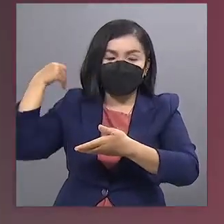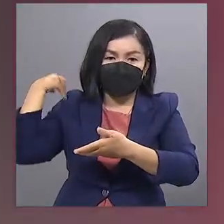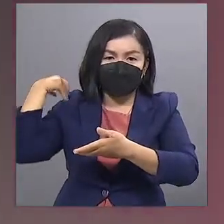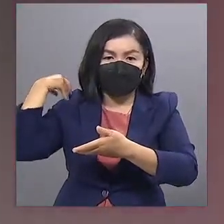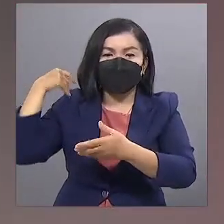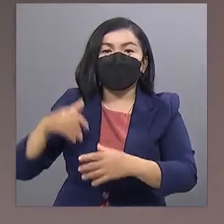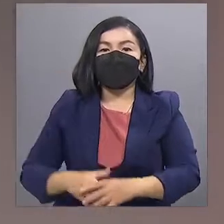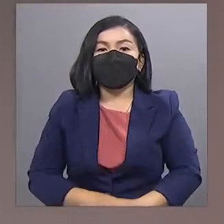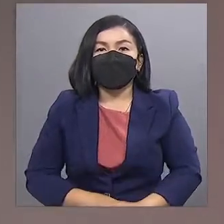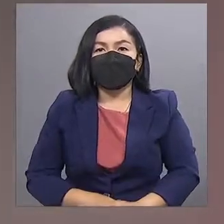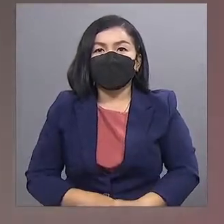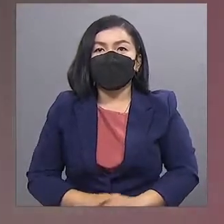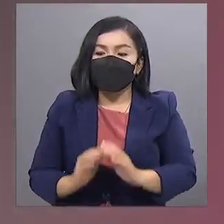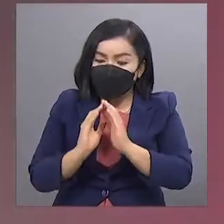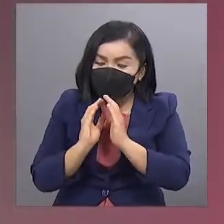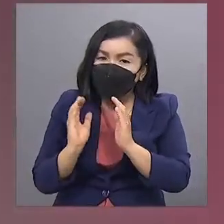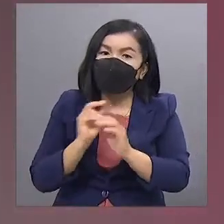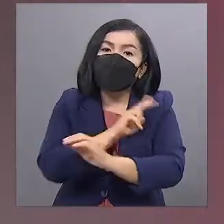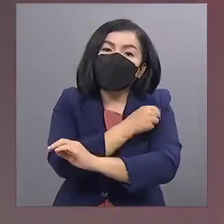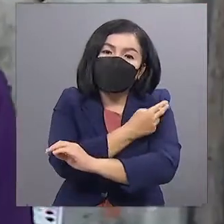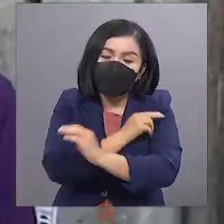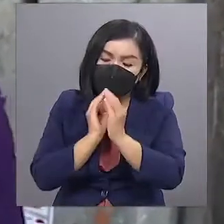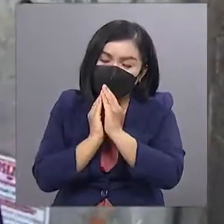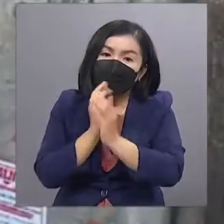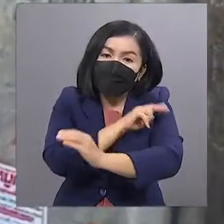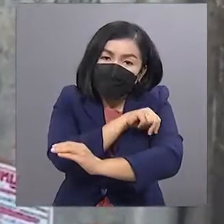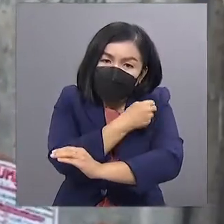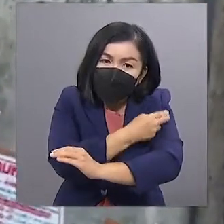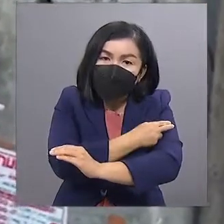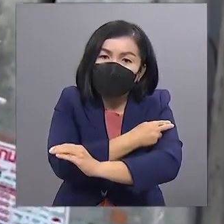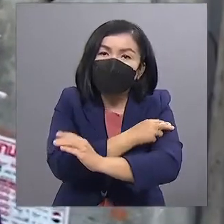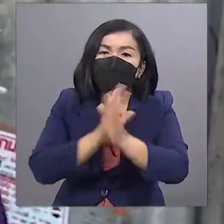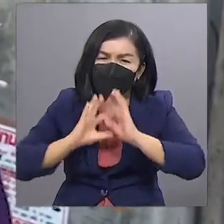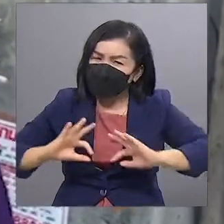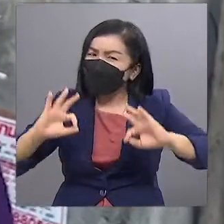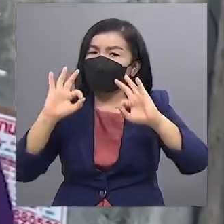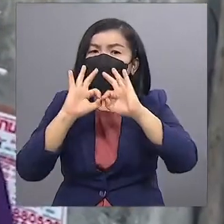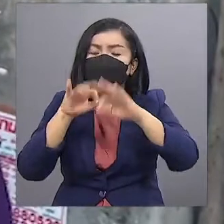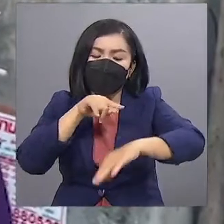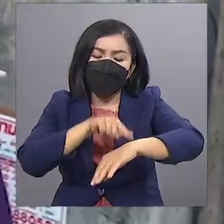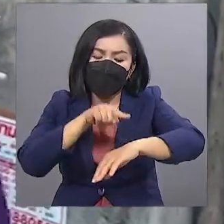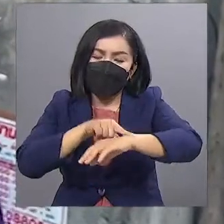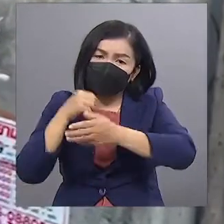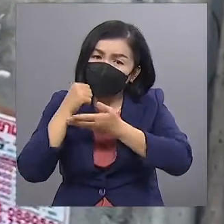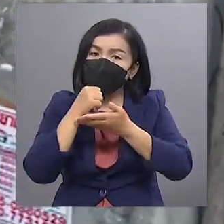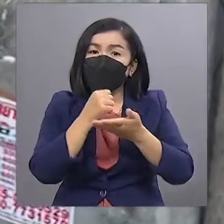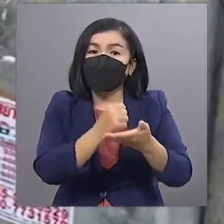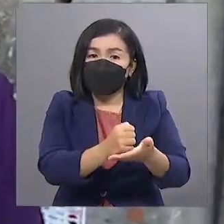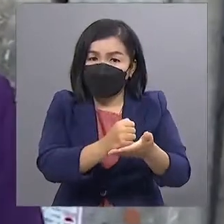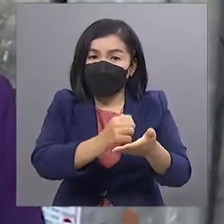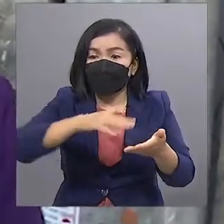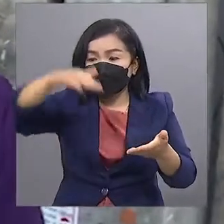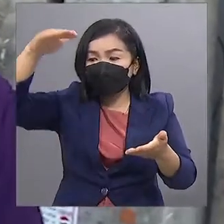ขบคุณคุหมอที่ได้เฉยตลาเวลามาช่วยที่น้องในจมชน